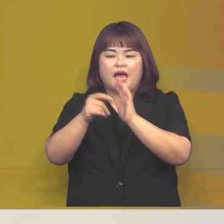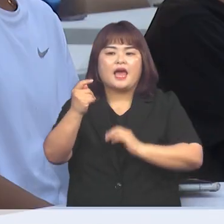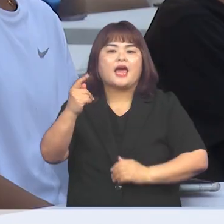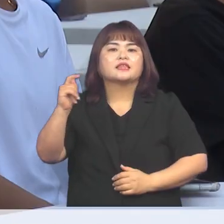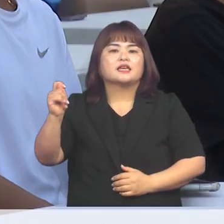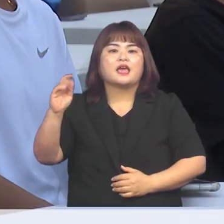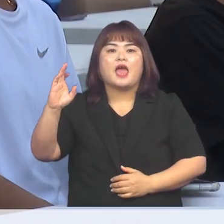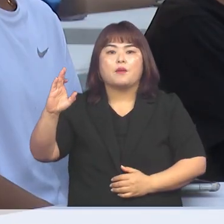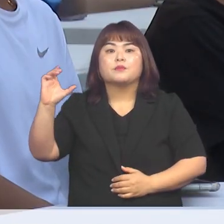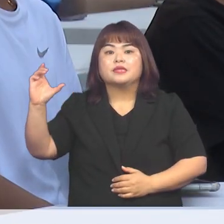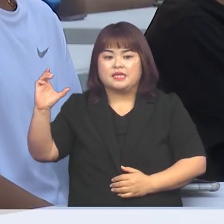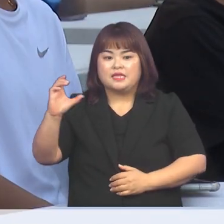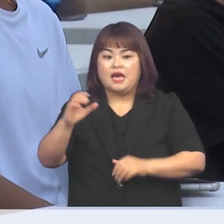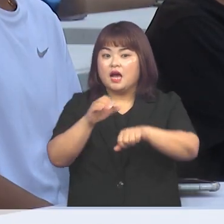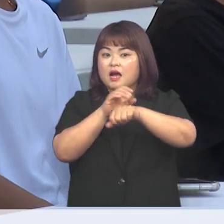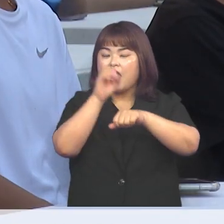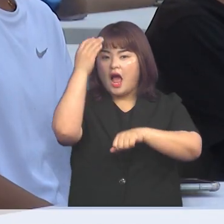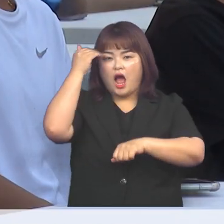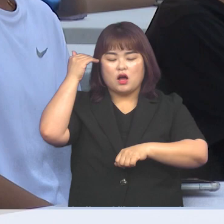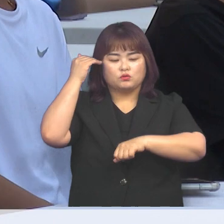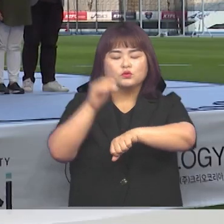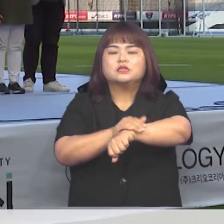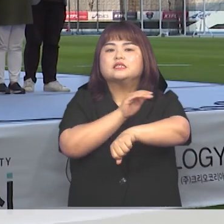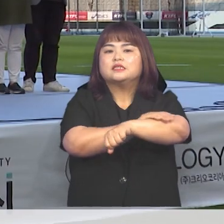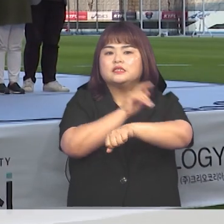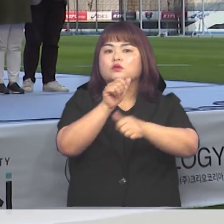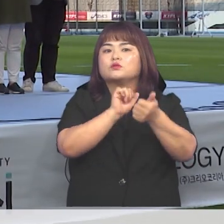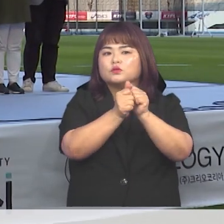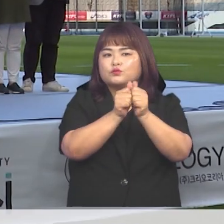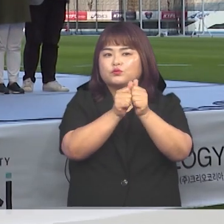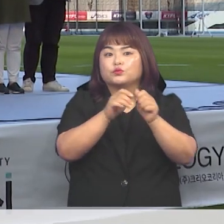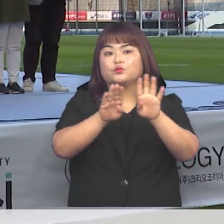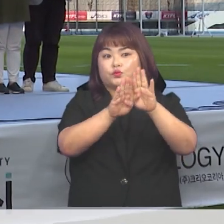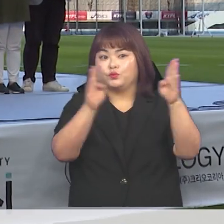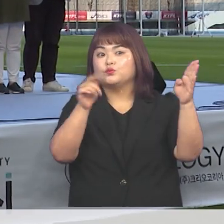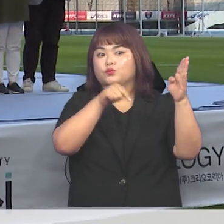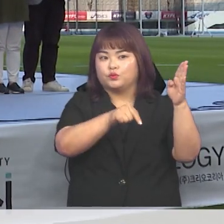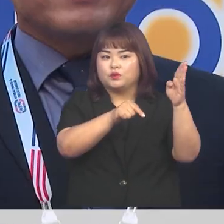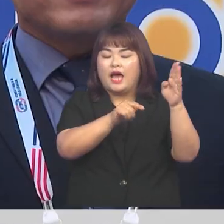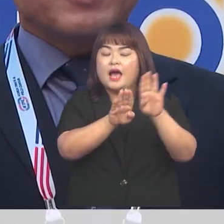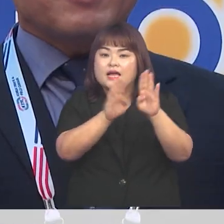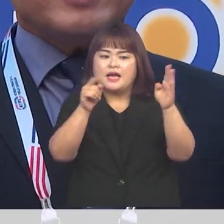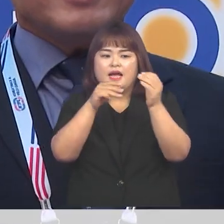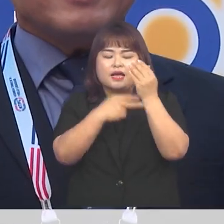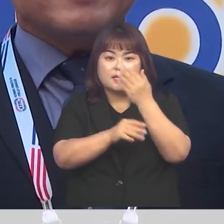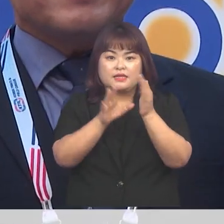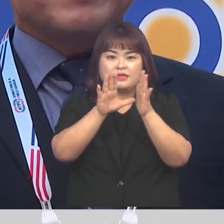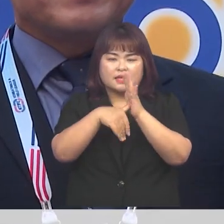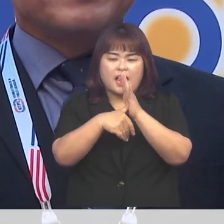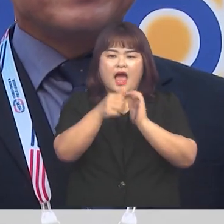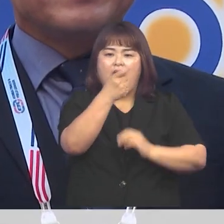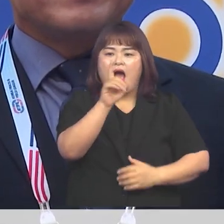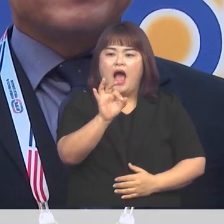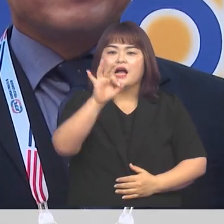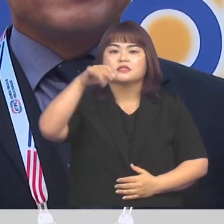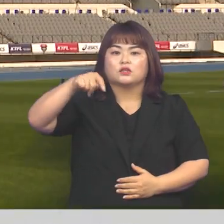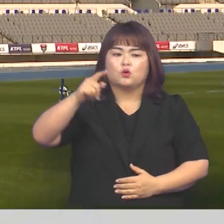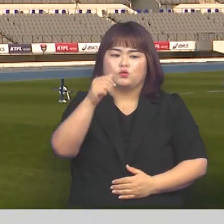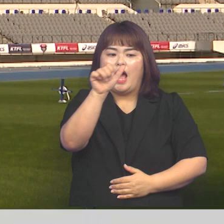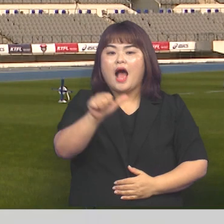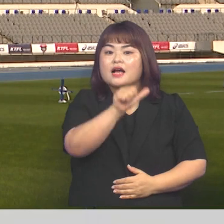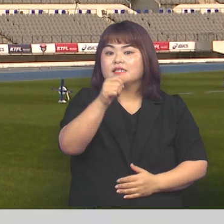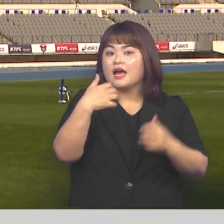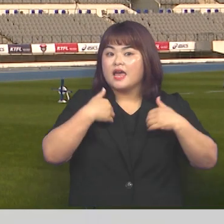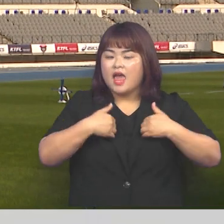KTFL 한국실업 육상 경기 챔피언십을 개최했습니다. 대회에는 2023년 항저우 아시안게임